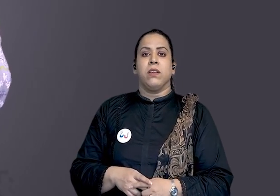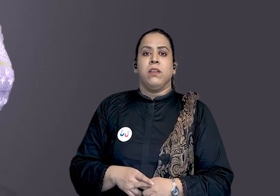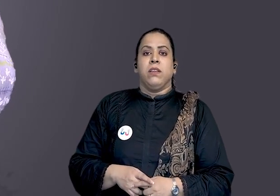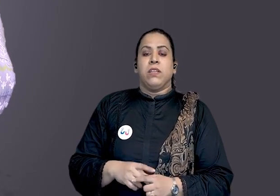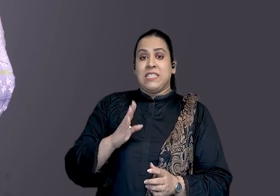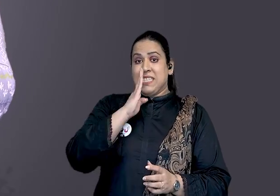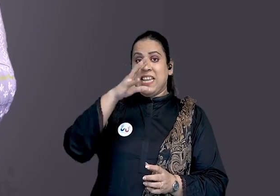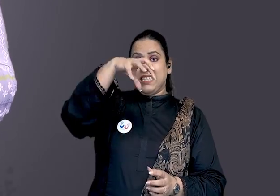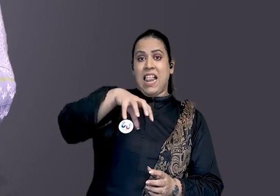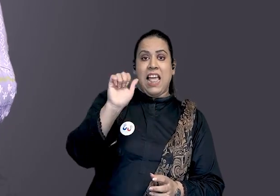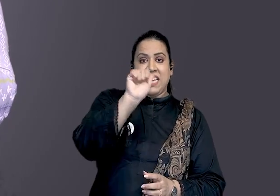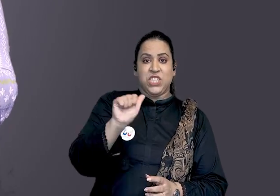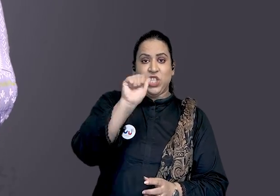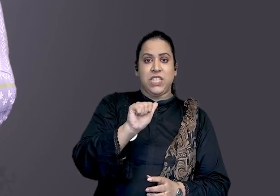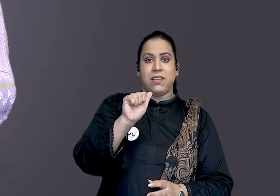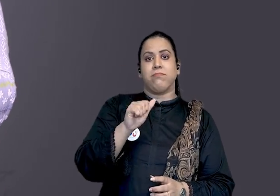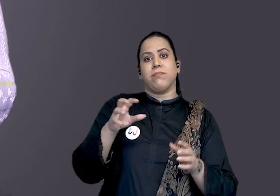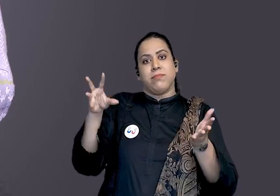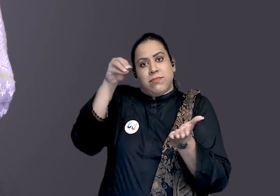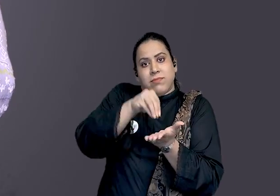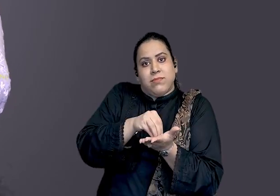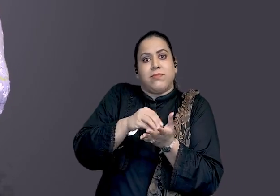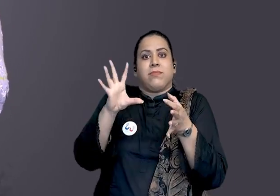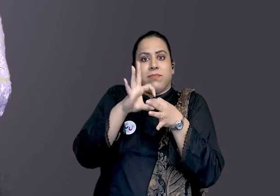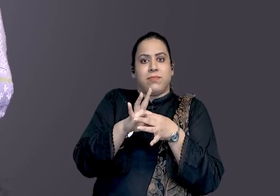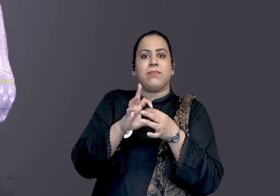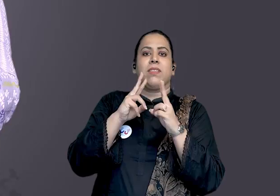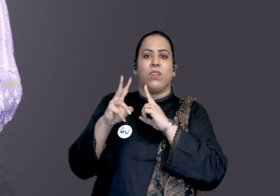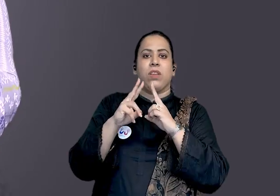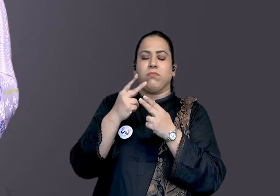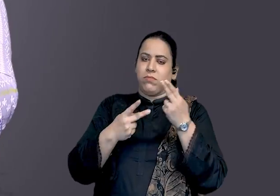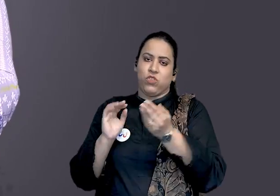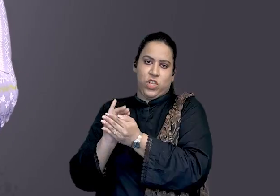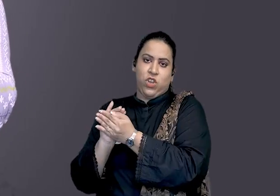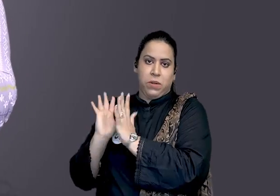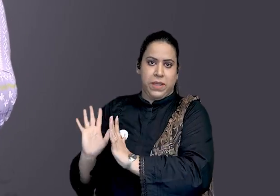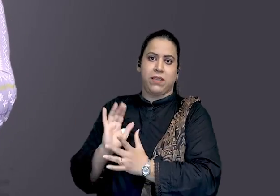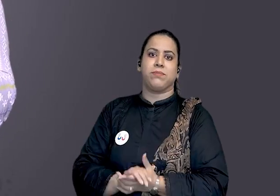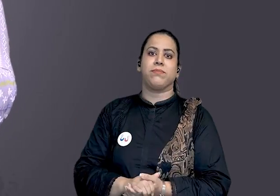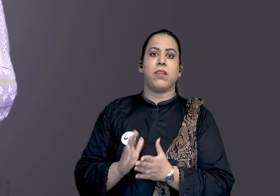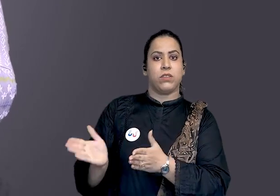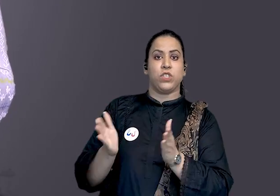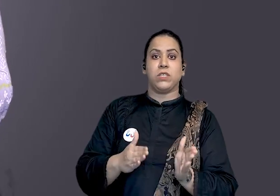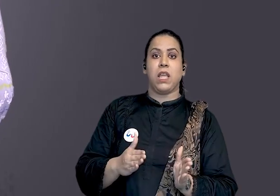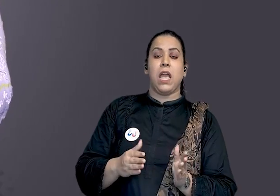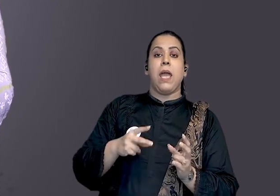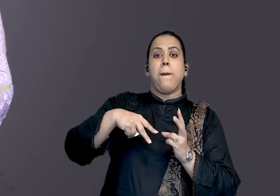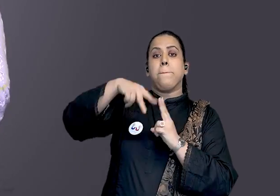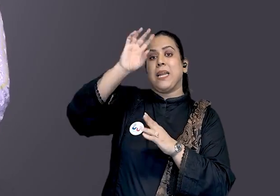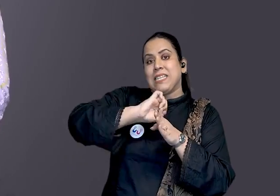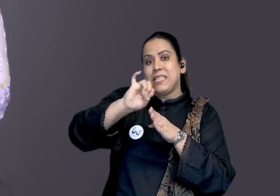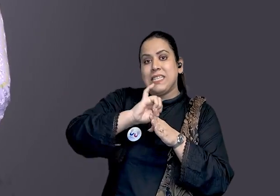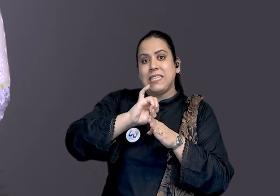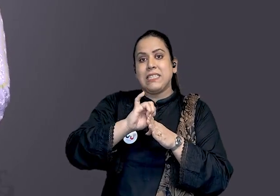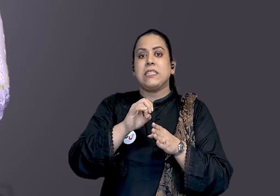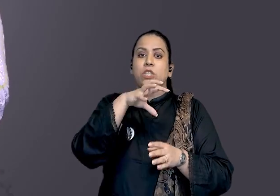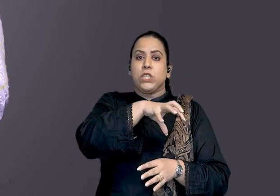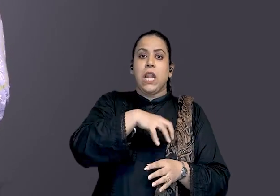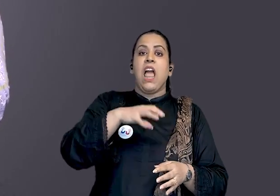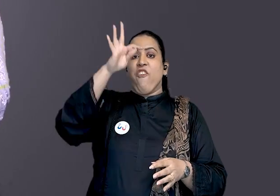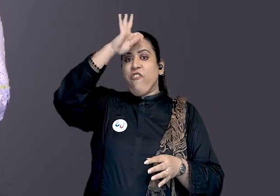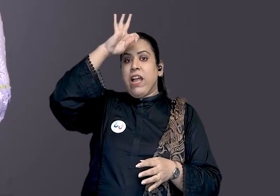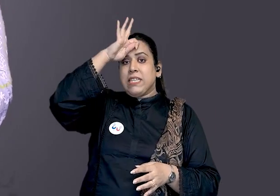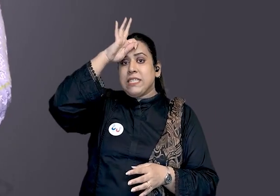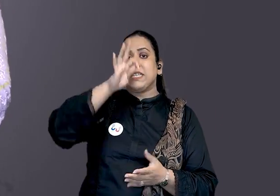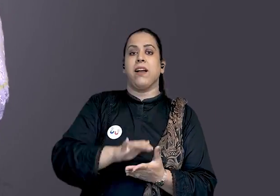سرکاری سطح پہ خط و کتابت کی جاتی تھی اس کی یہاں پر کاپیز موجود ہیں. اور پھر اس کے علاوہ ایک یہاں